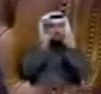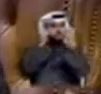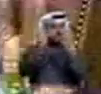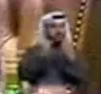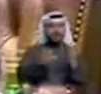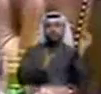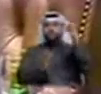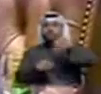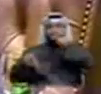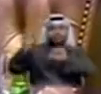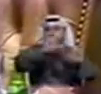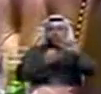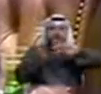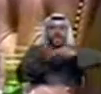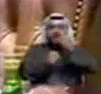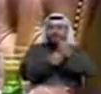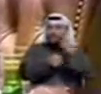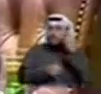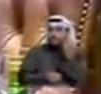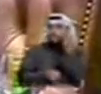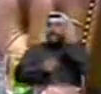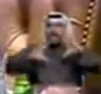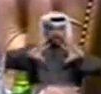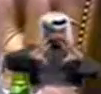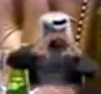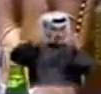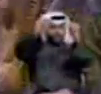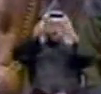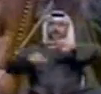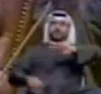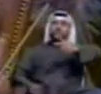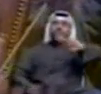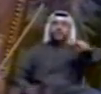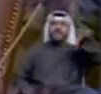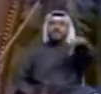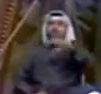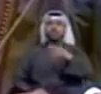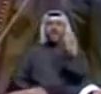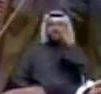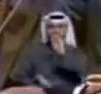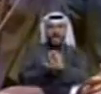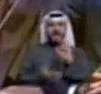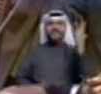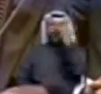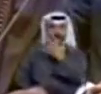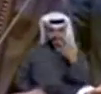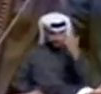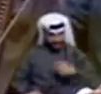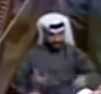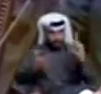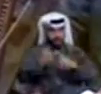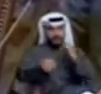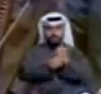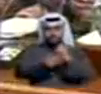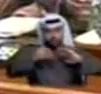الكويت في إنشاء وتمويل المشاريع الإنمائية في مختلف المجالات الحيوية في القارة الأفريقية، بالإضافة إلى سعيها الدائم لدعم